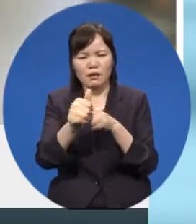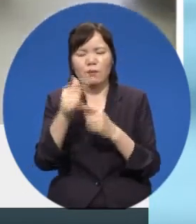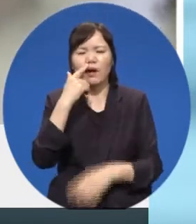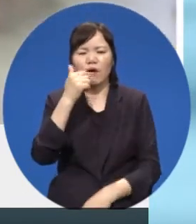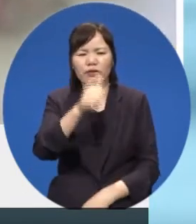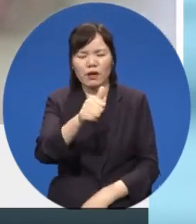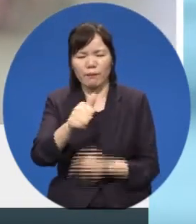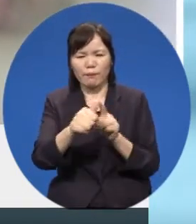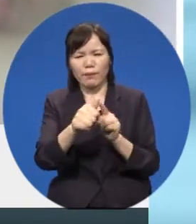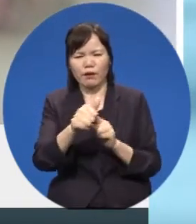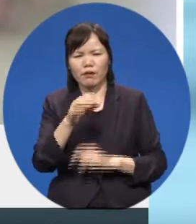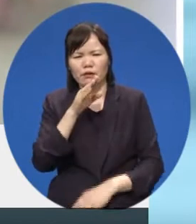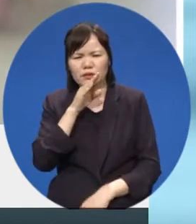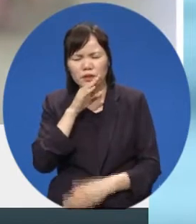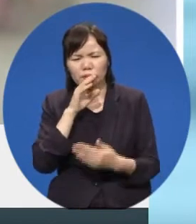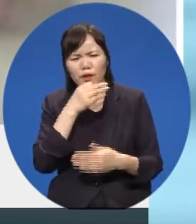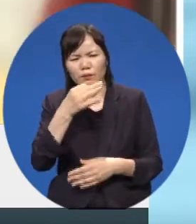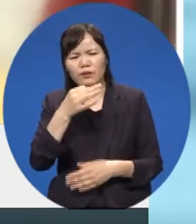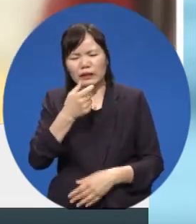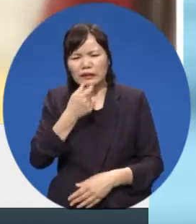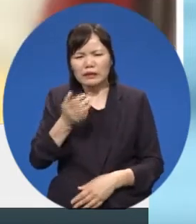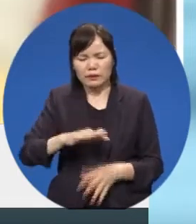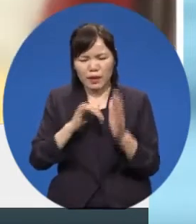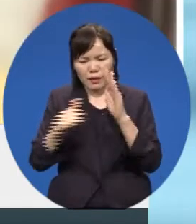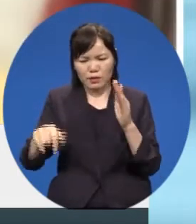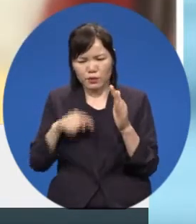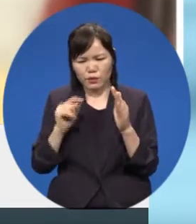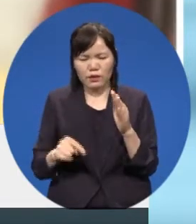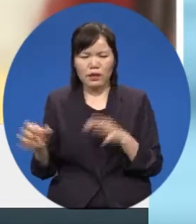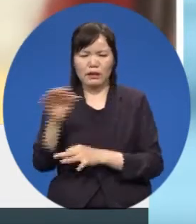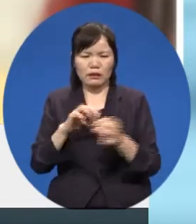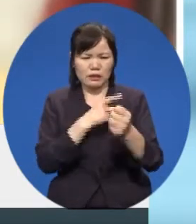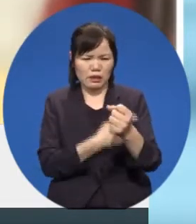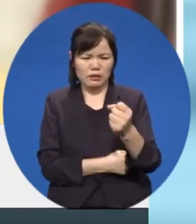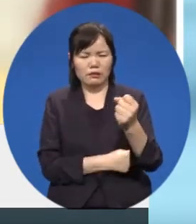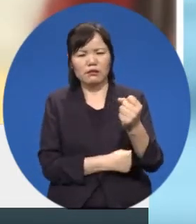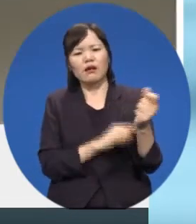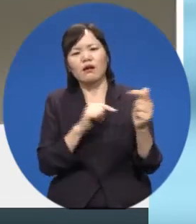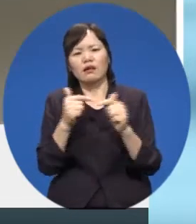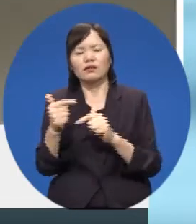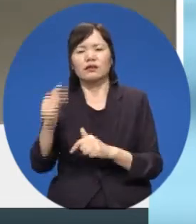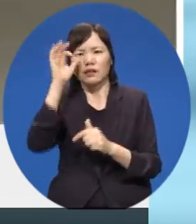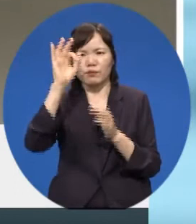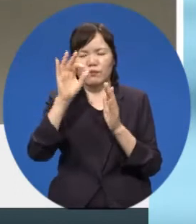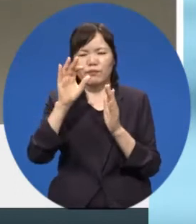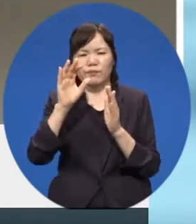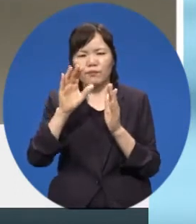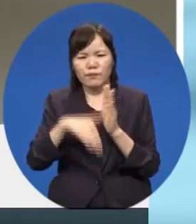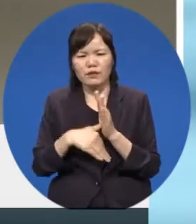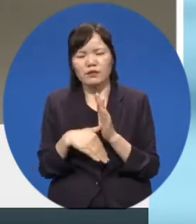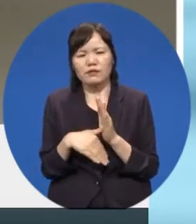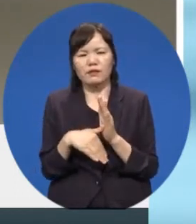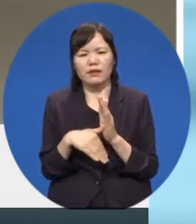아빠 란 말도 정말 표현하기가 싫지만 어쨌든 가족 단계에 있어서 경제적인 능력이 라든가 이런 부분들이 존재를 합니다 하기